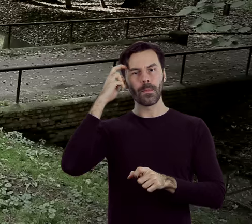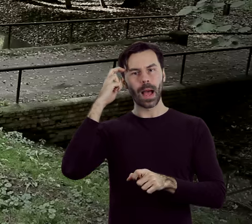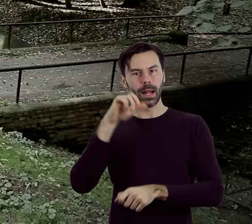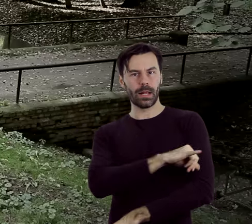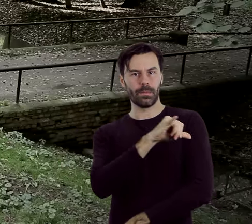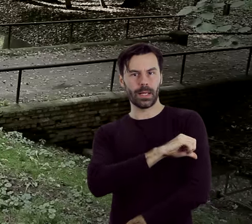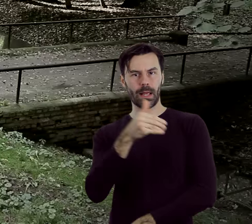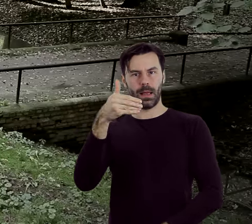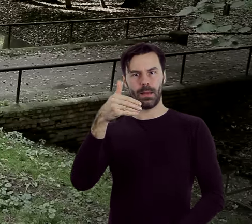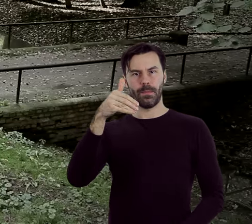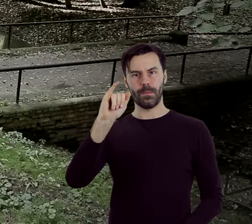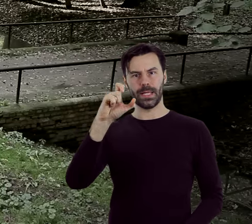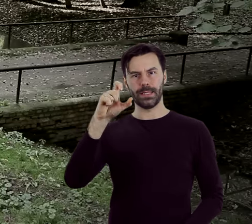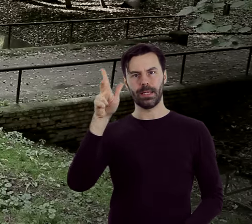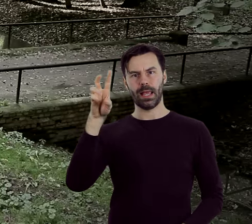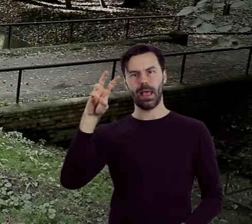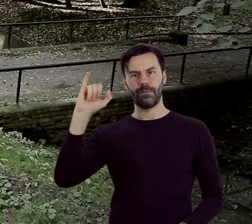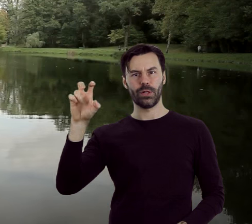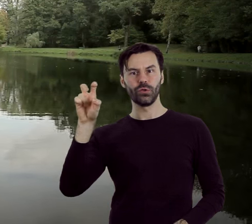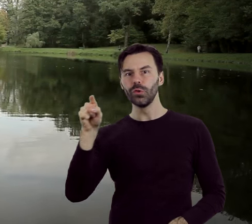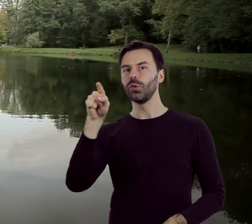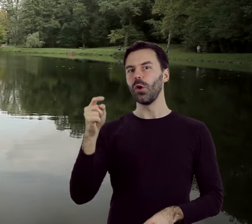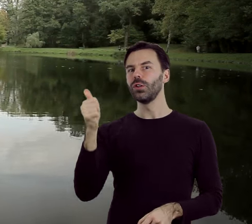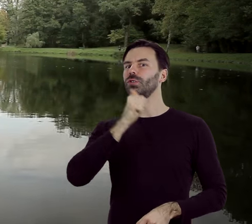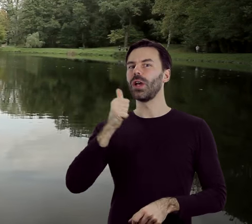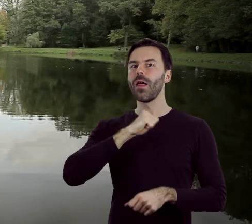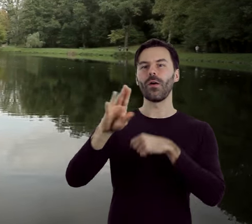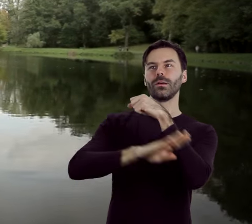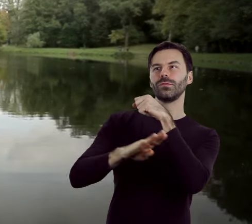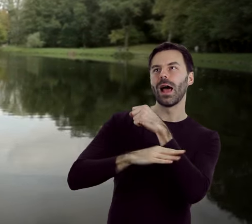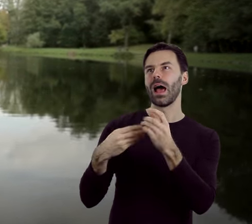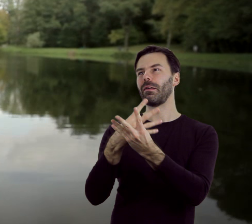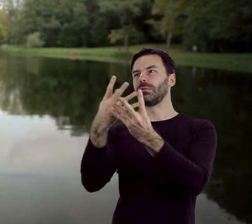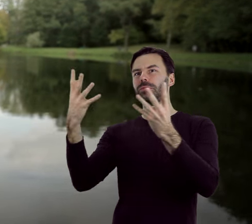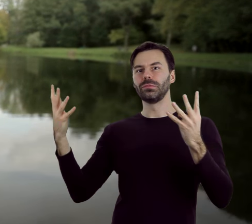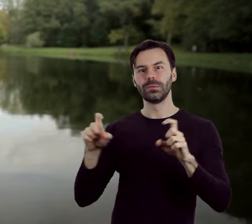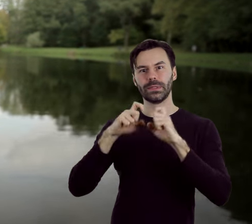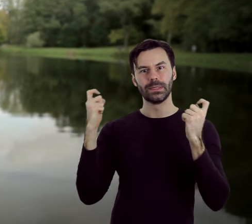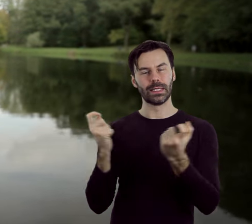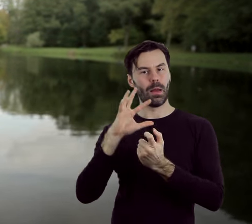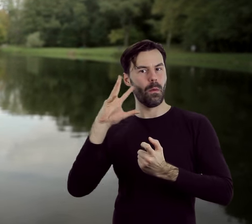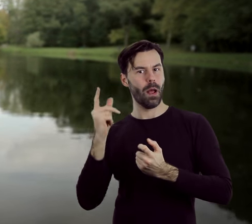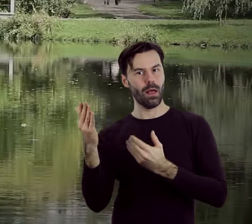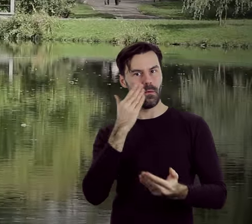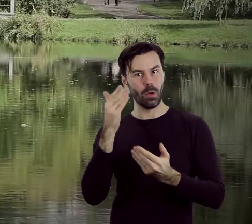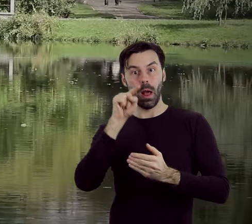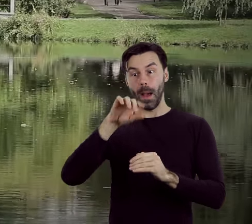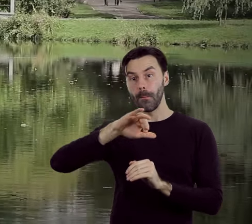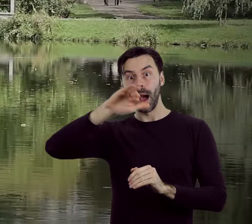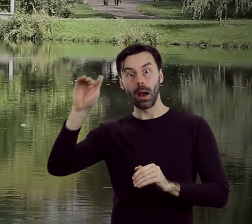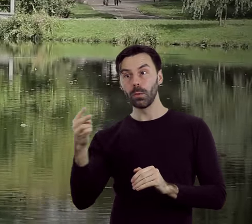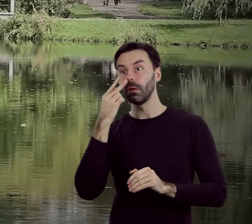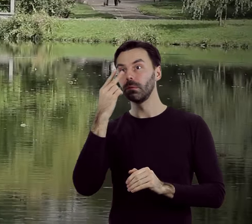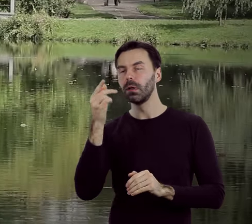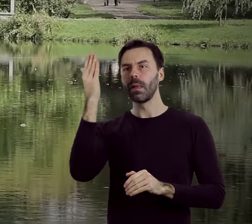Obecnie park imienia Adama Mickiewicza to wielka oaza zieleni z malowniczymi stawami. O stojącym nieopodal